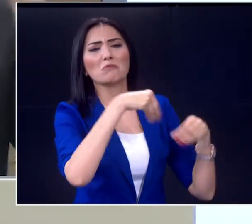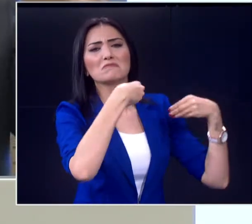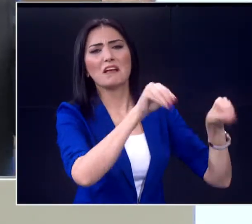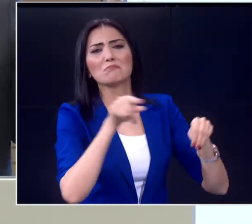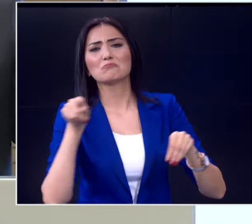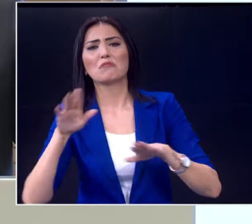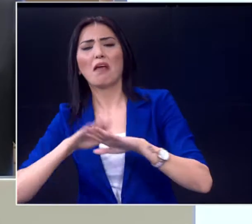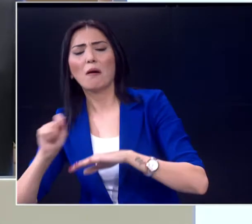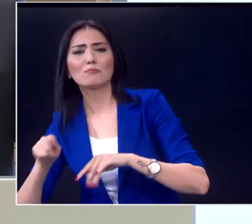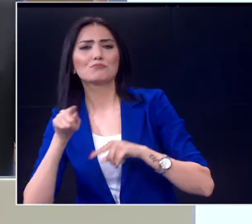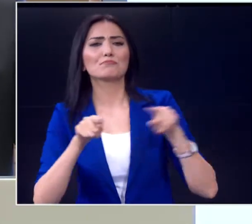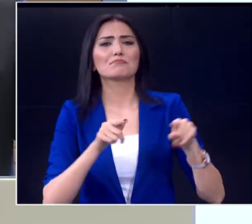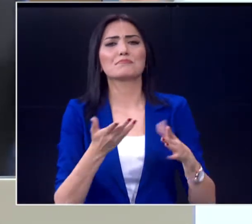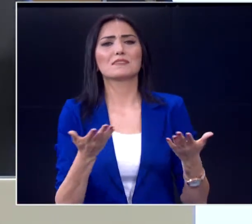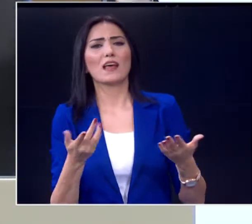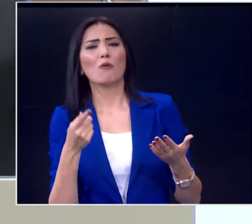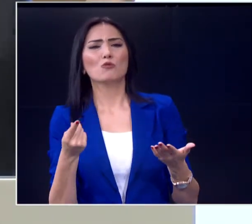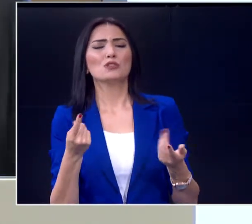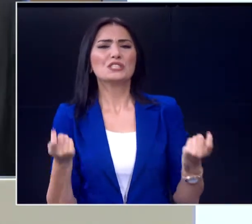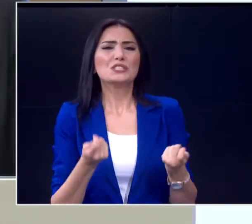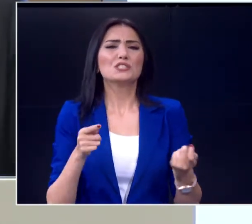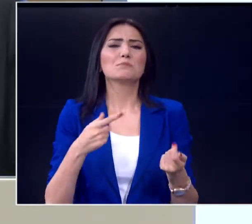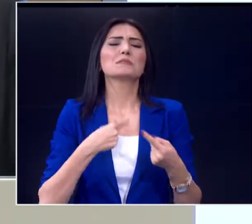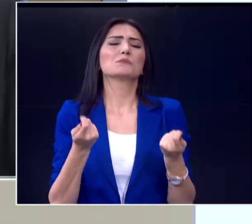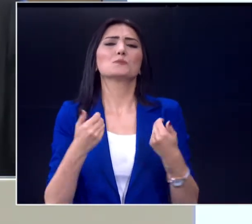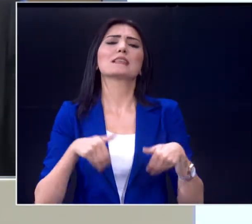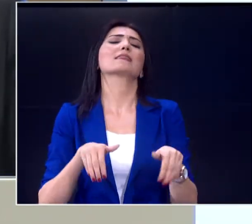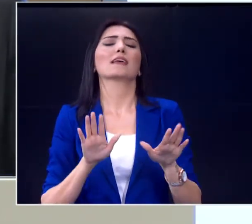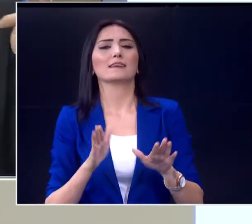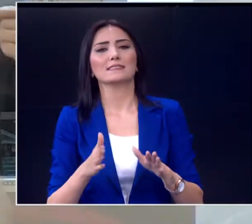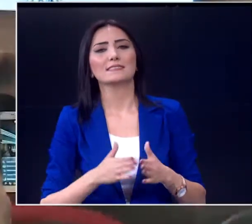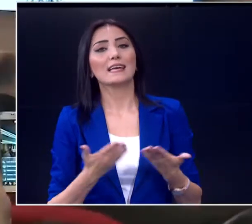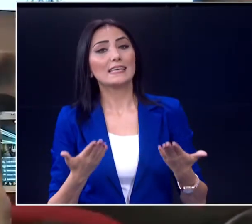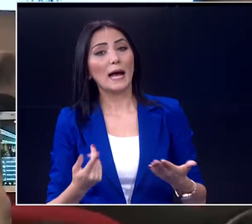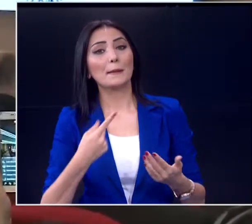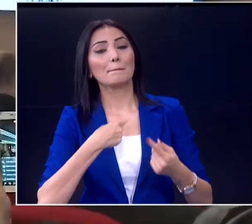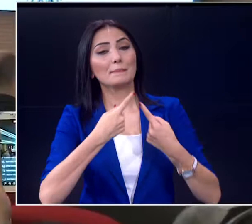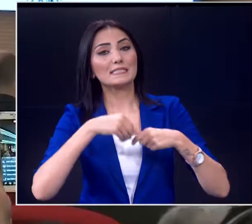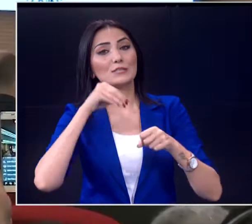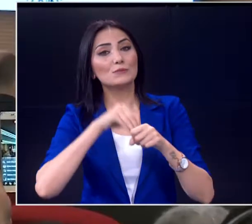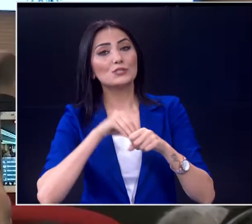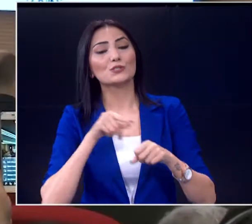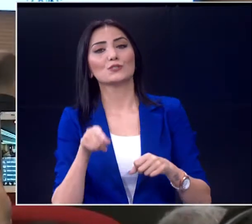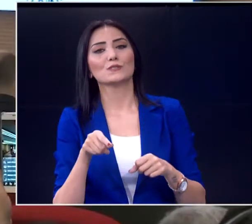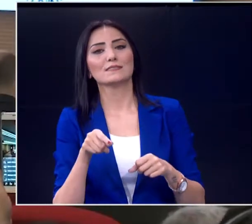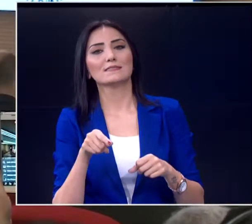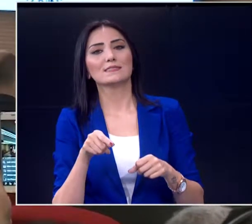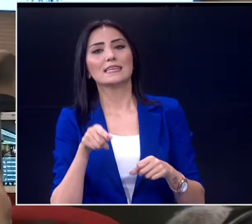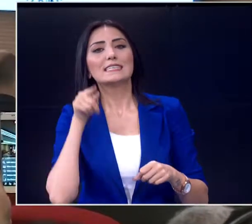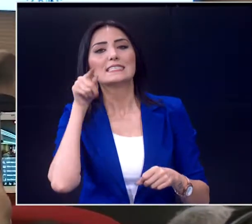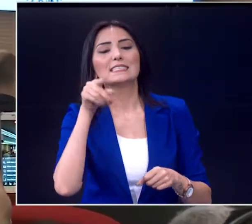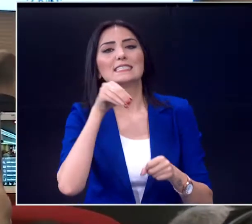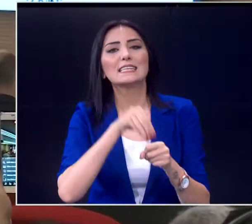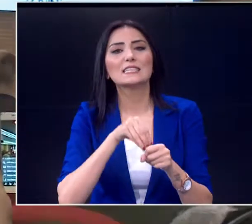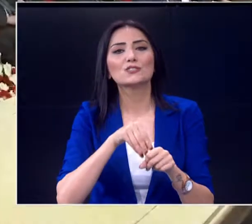yap, bilmem ne. Bu süfli işi bizim işimiz değil. Yani bizim için süfli iş, sizin